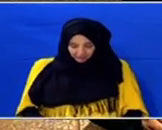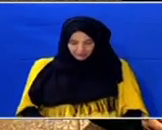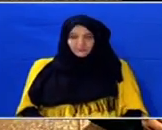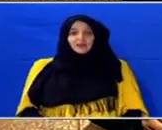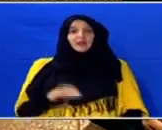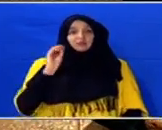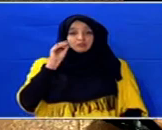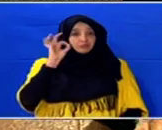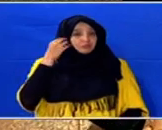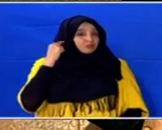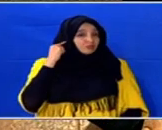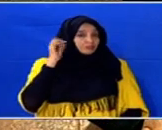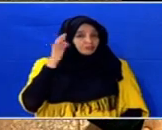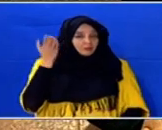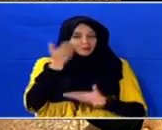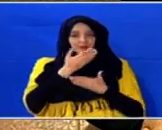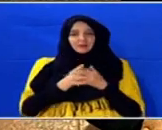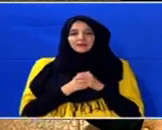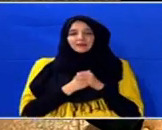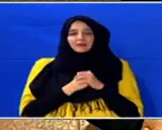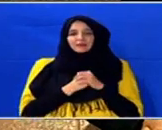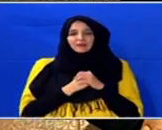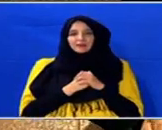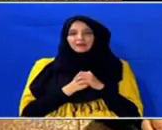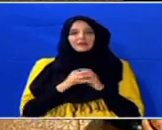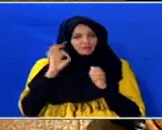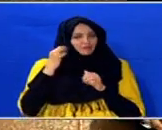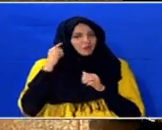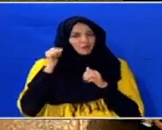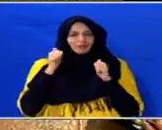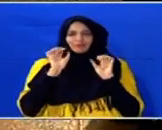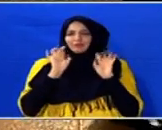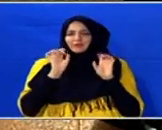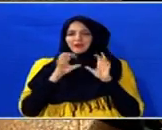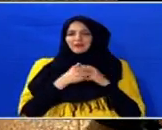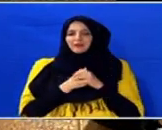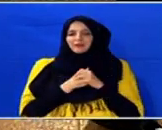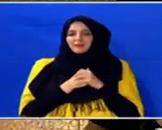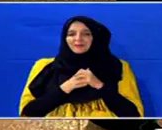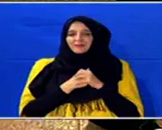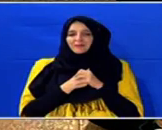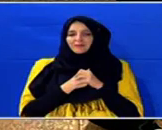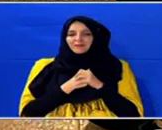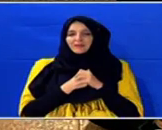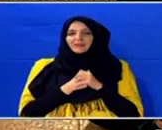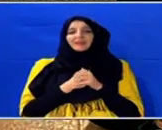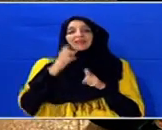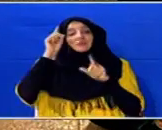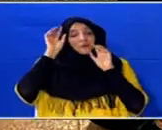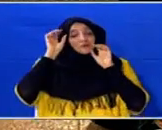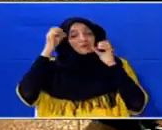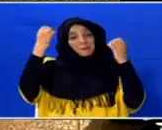الو اسمعينا من التليفون، ربي يحفظك. اسمع فيا شيخه. انا اسمع فيك ما شاء الله. السلام عليكم، ربي يبارك فيكم ان شاء